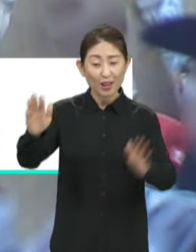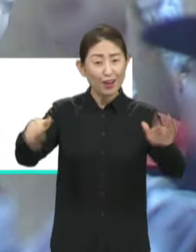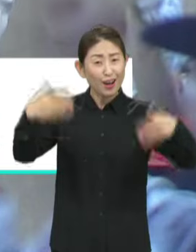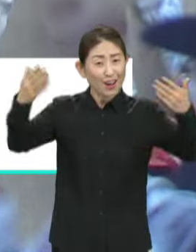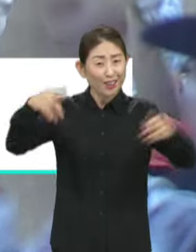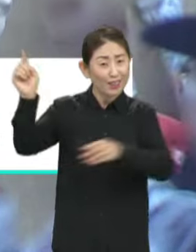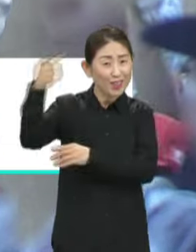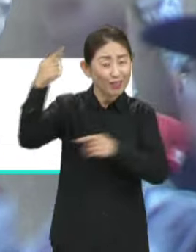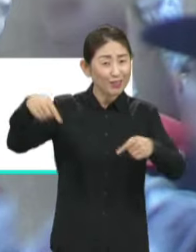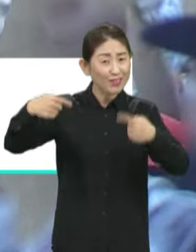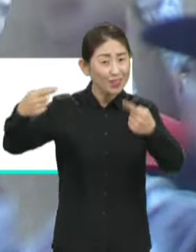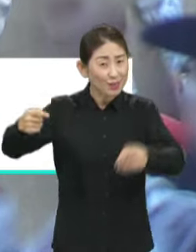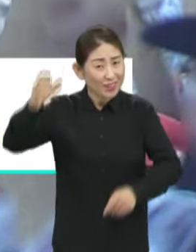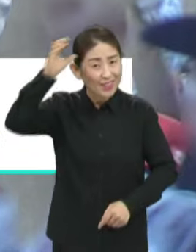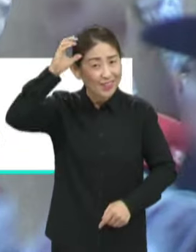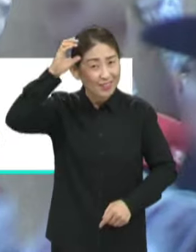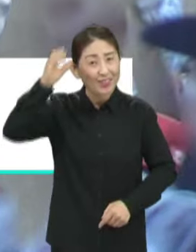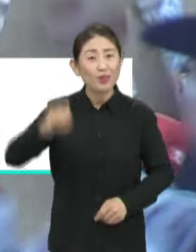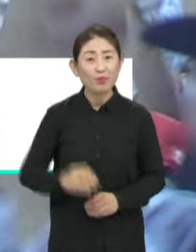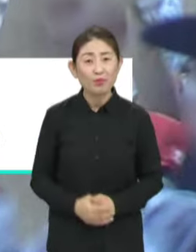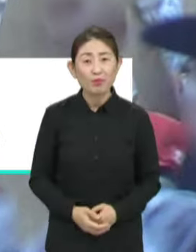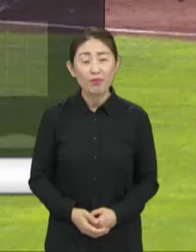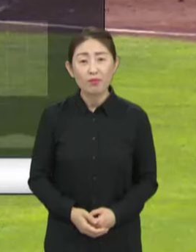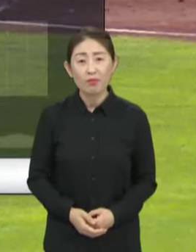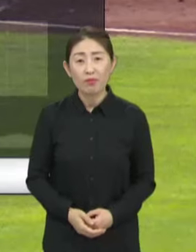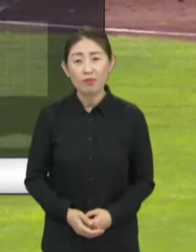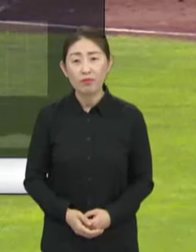높였습니다. 전유진 기자의 보도입니다.